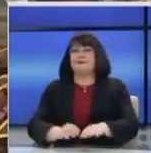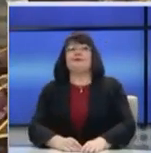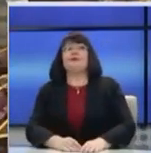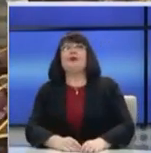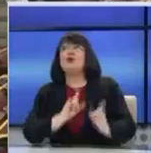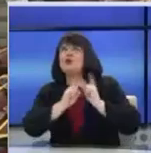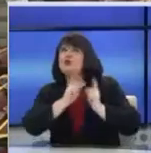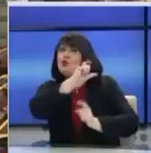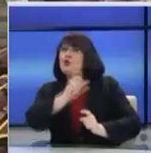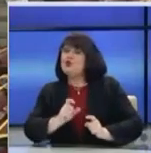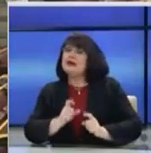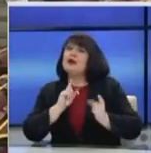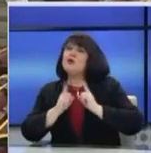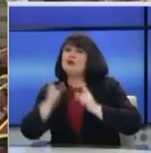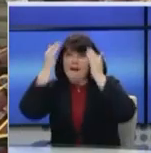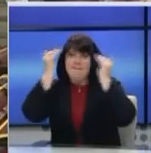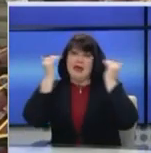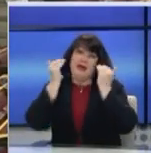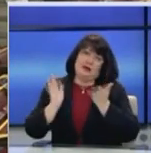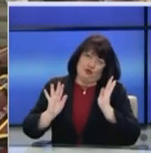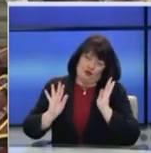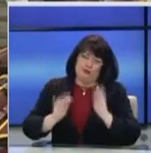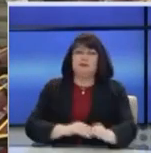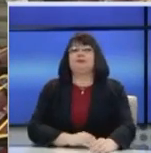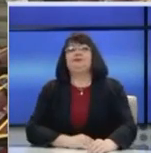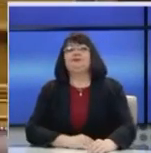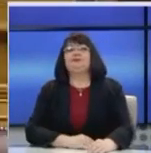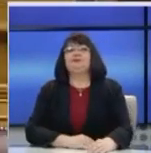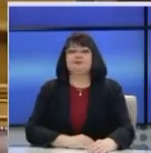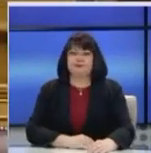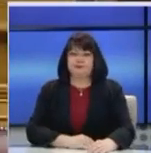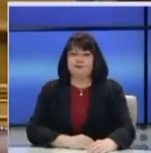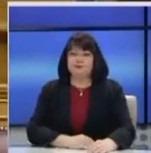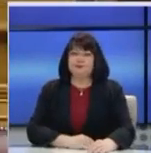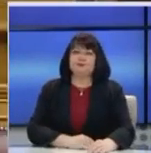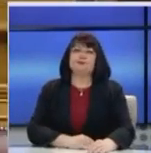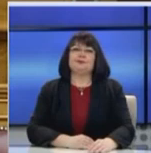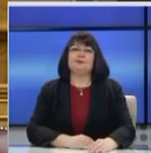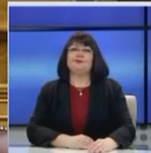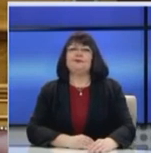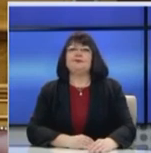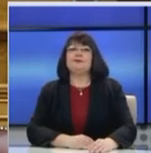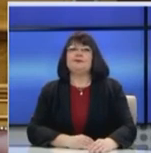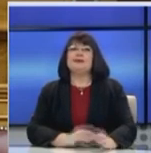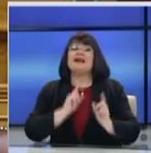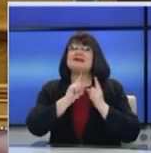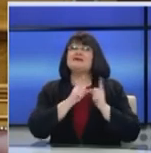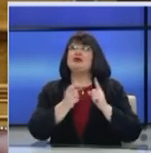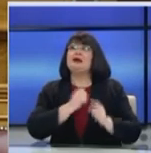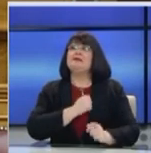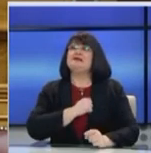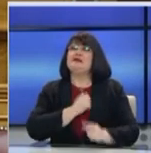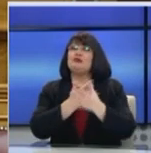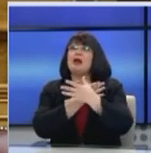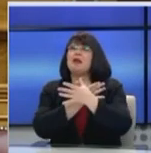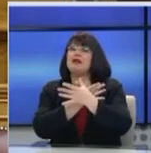Ούτε τη συμφωνία με την Ιταλία, ούτε τη συμφωνία με την Αίγυπτο. Μία επί της αρχής συμφωνία με